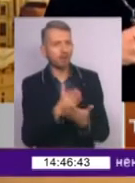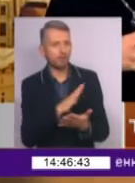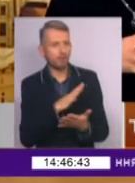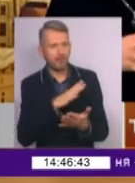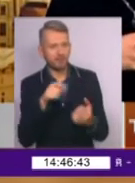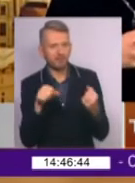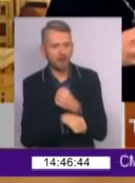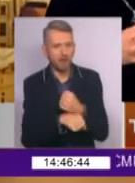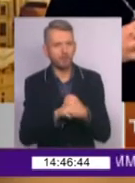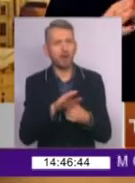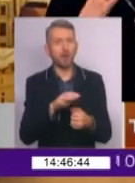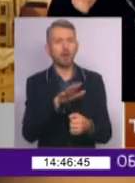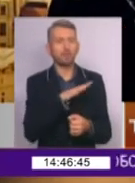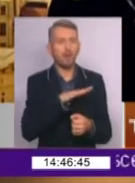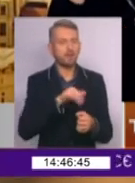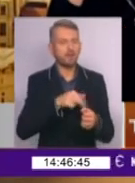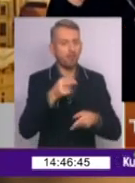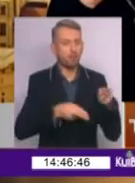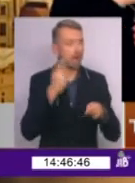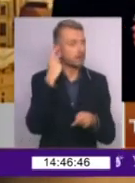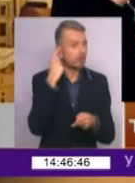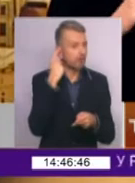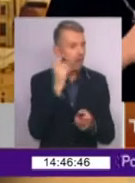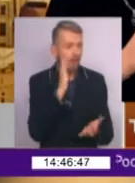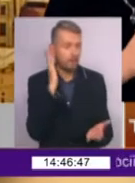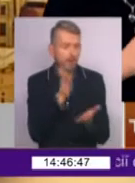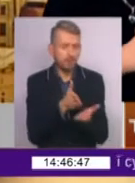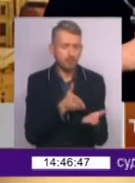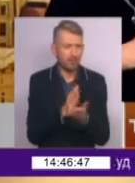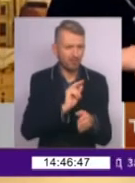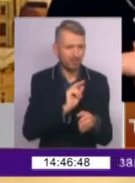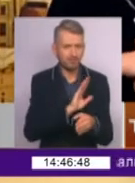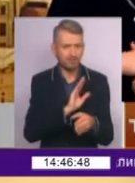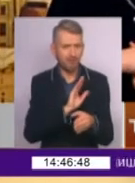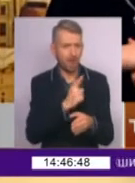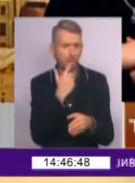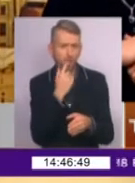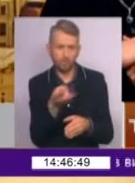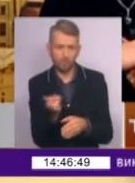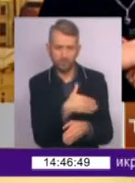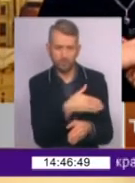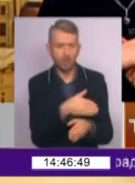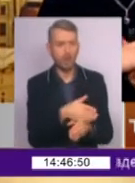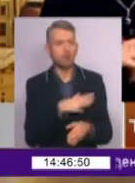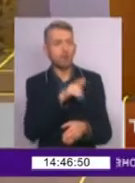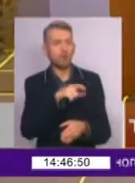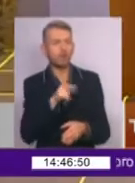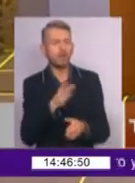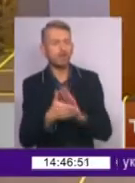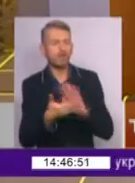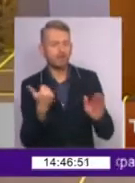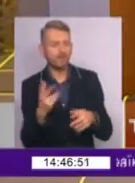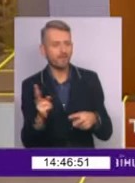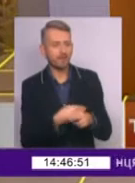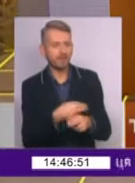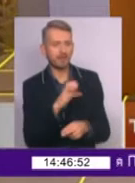операції на вусі. Буває таке, тобто прямий шлях, вони минають кров. Буває у людей, в яких видалена селезінка, в них тоді